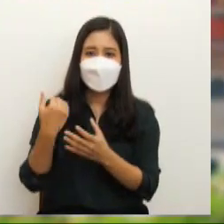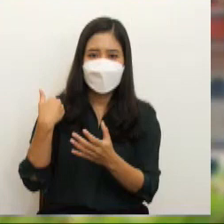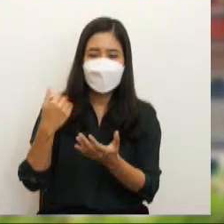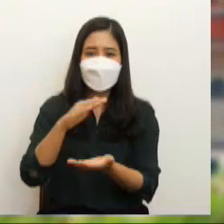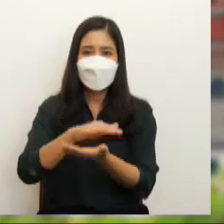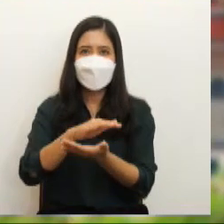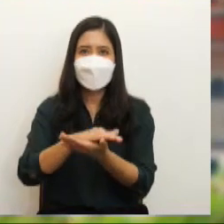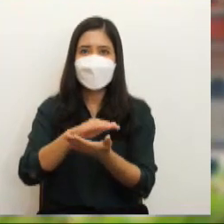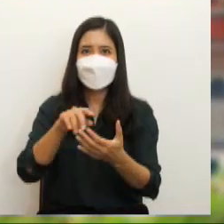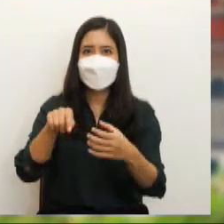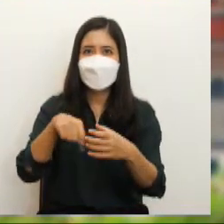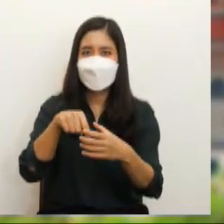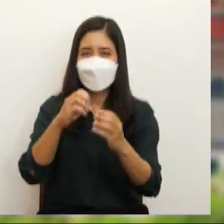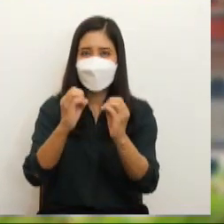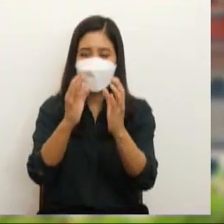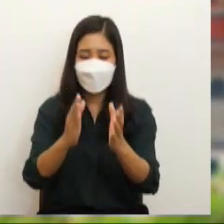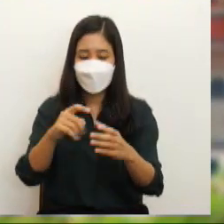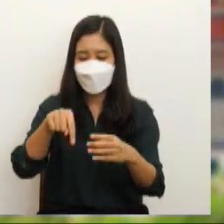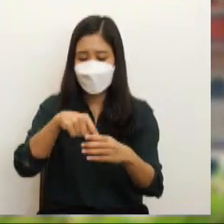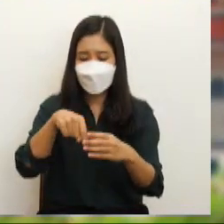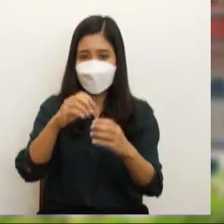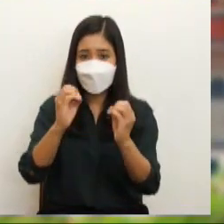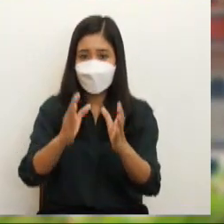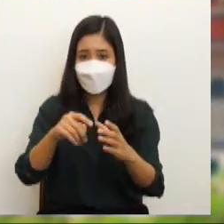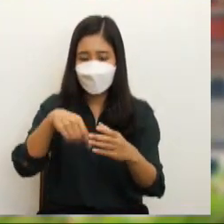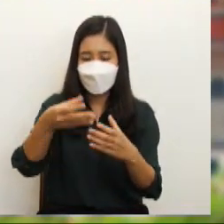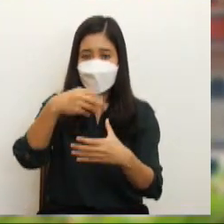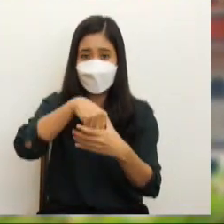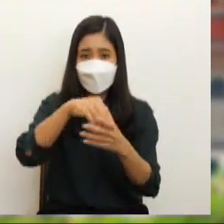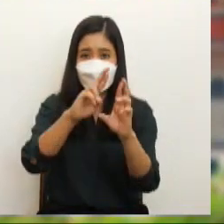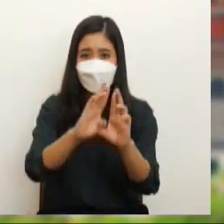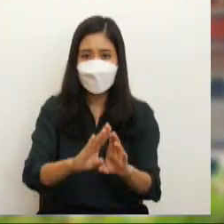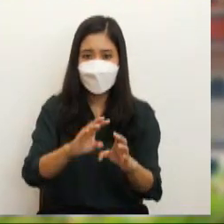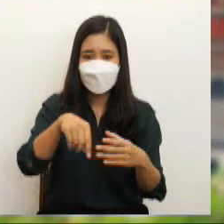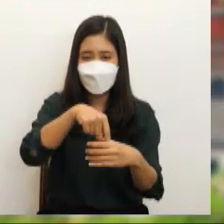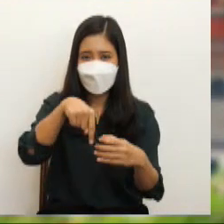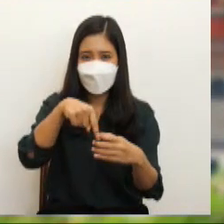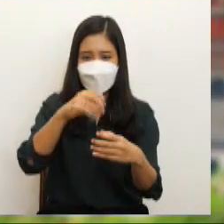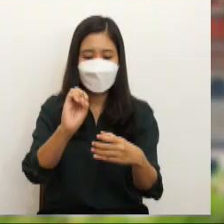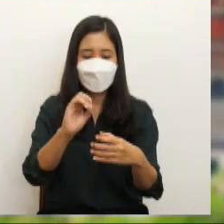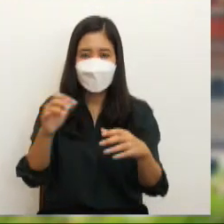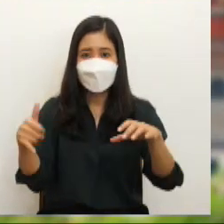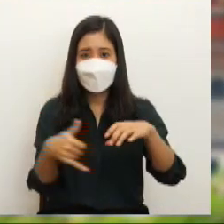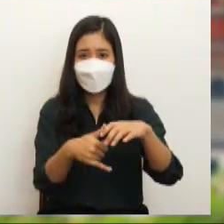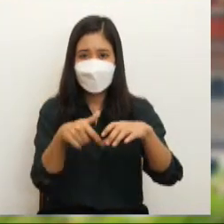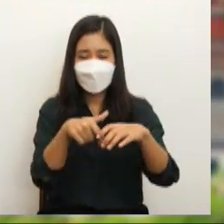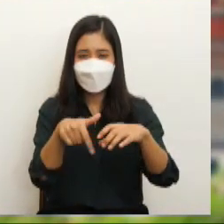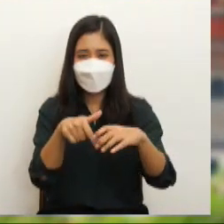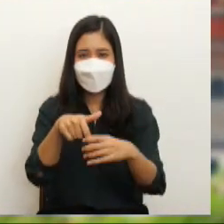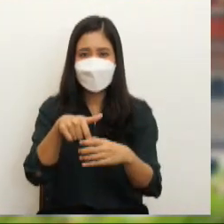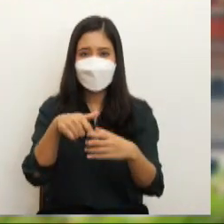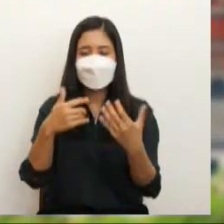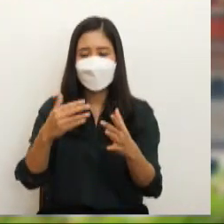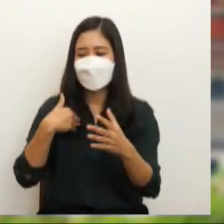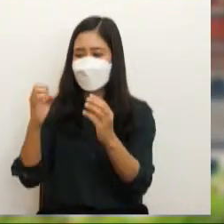ครับยังมีคุณครูของโรงเรียนในระบบของโรงเรียนเอกชนเนี่ยอีก 120,000 คนนะครับแล้วก็คุณครูโรงเรียนนอกระ